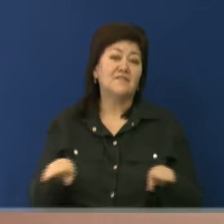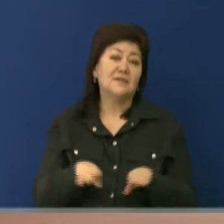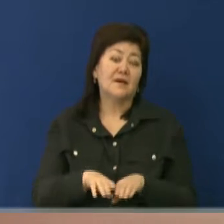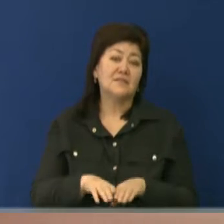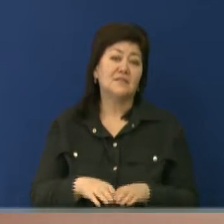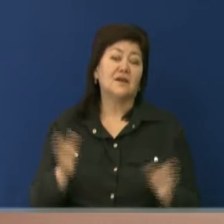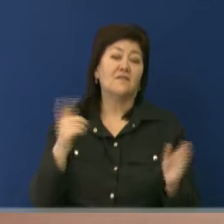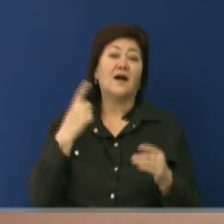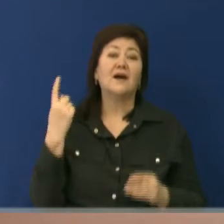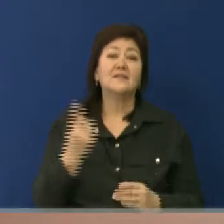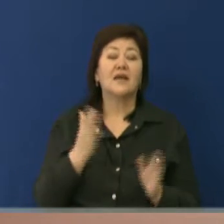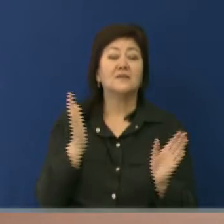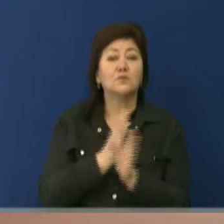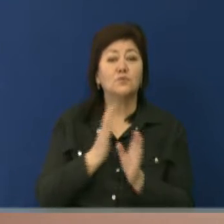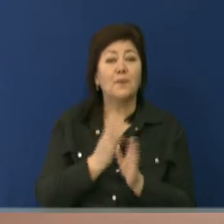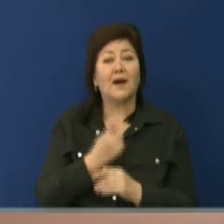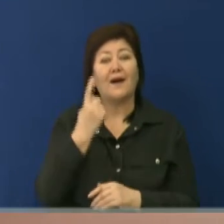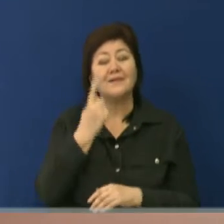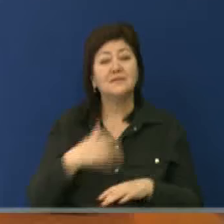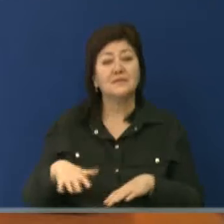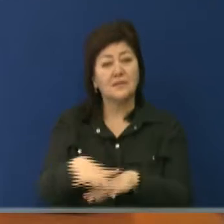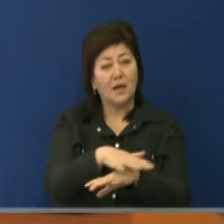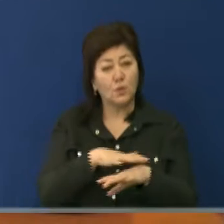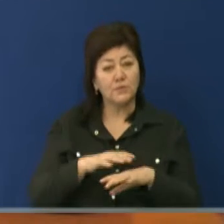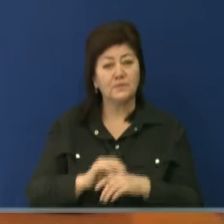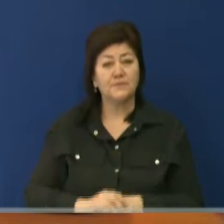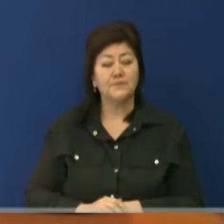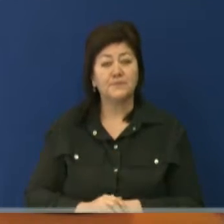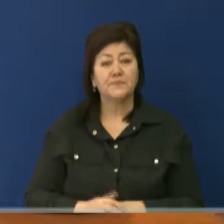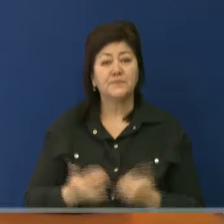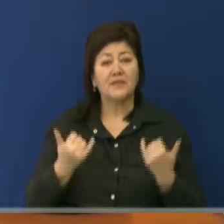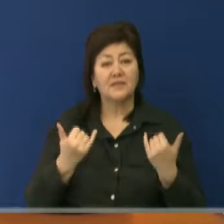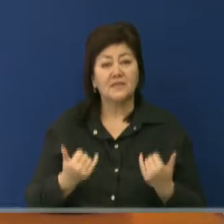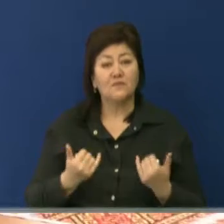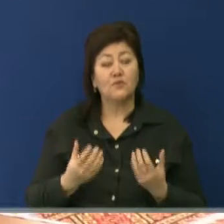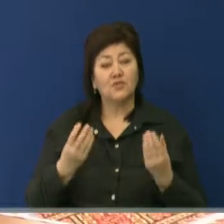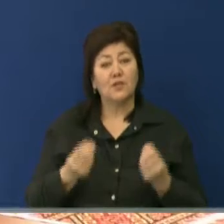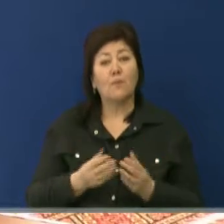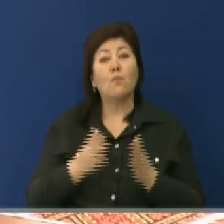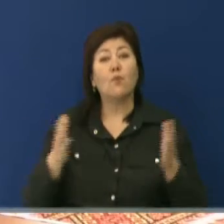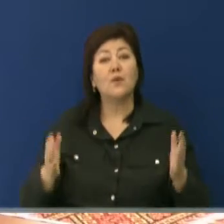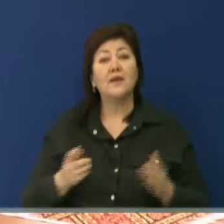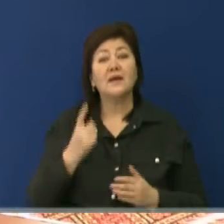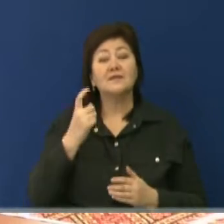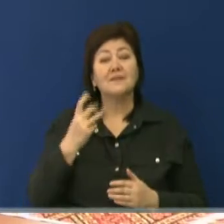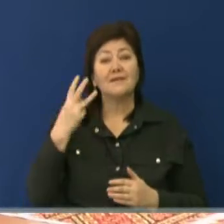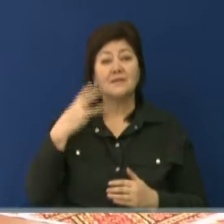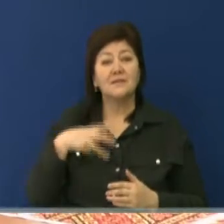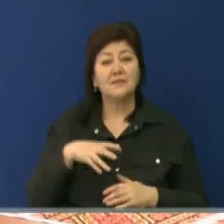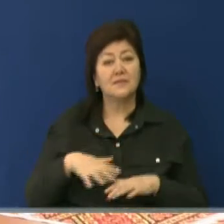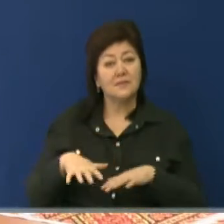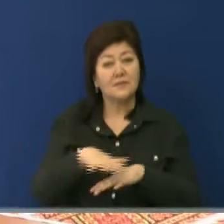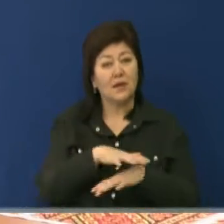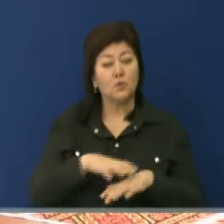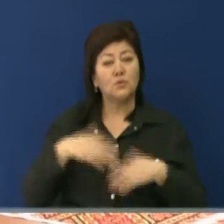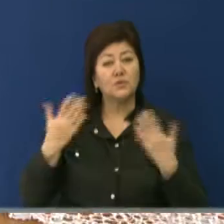болып, өмір сүрге ұмтылғаны үшін алғыс айтамын. Бүгінде Қазақстан 130-дан астам ұлттың ортақ отаны ретінде ұлтаралық